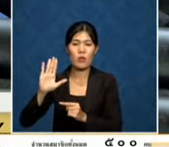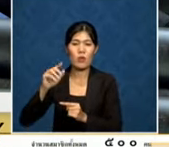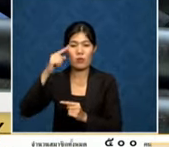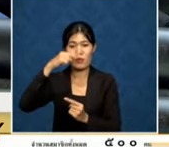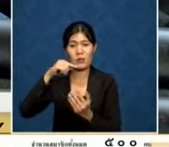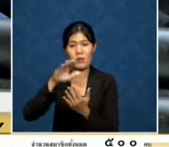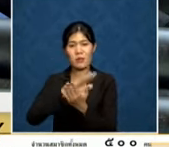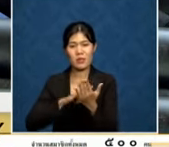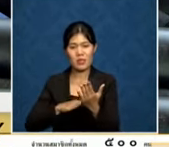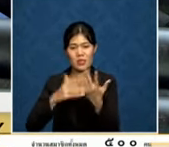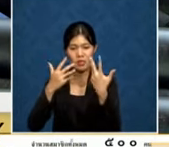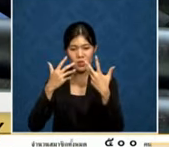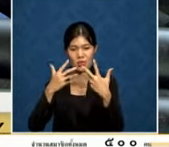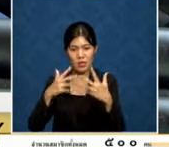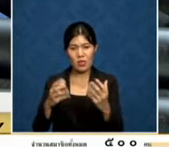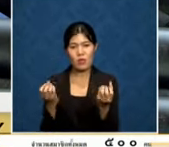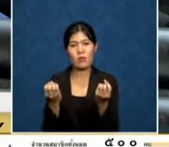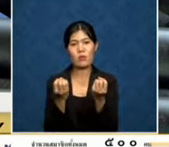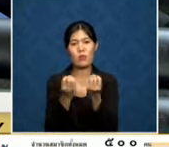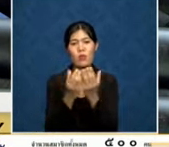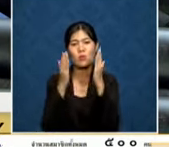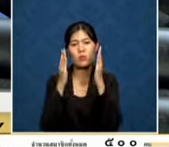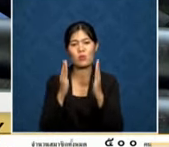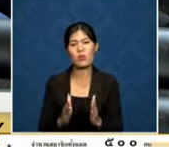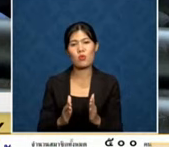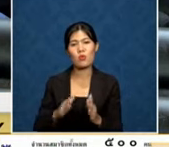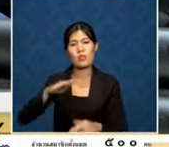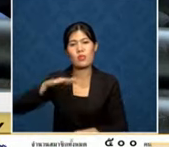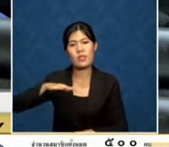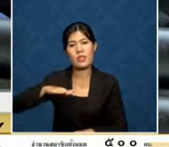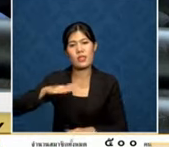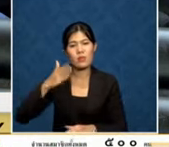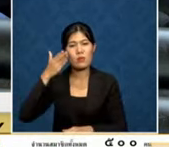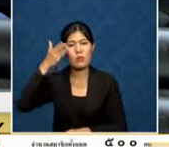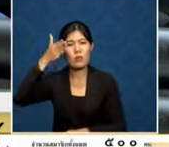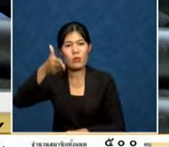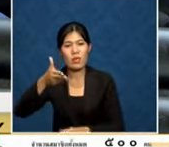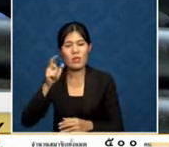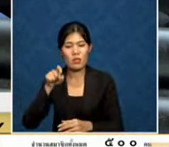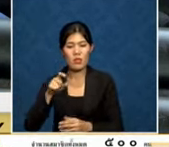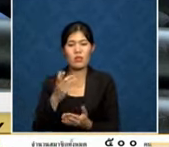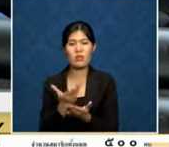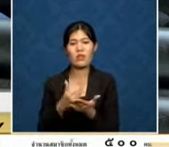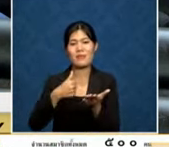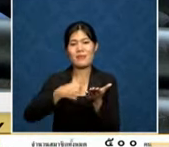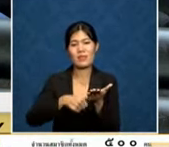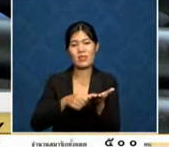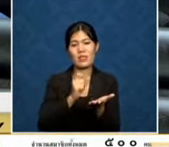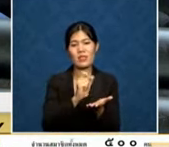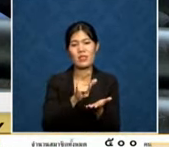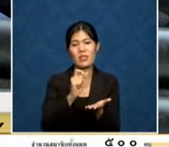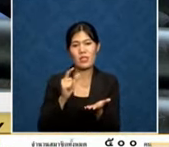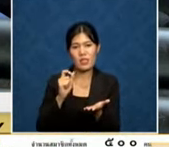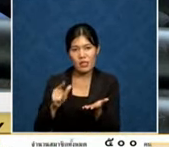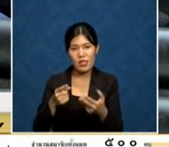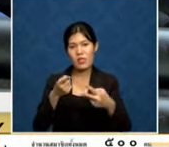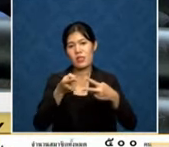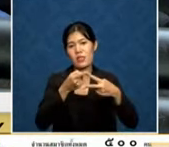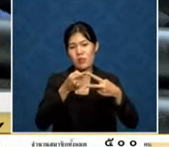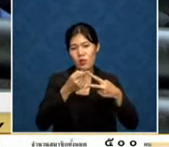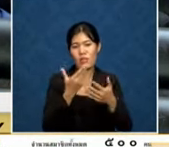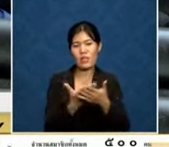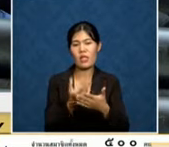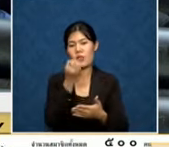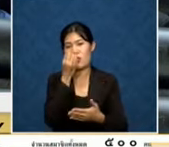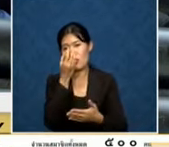ภาระให้กับคนรุ่นหลังต้องมาชดใช้ทั้งเงินต้นและดอกเบี้ยท่านประธานที่เคารพครับ